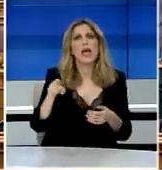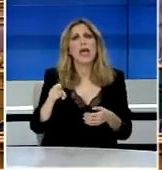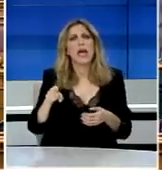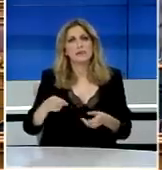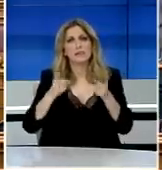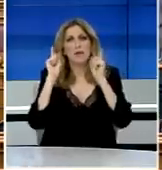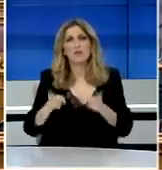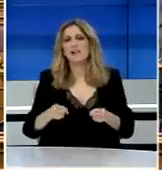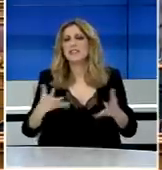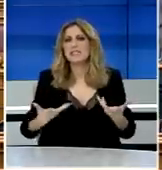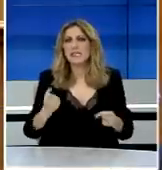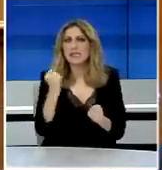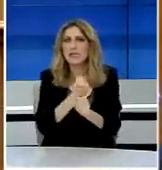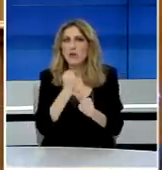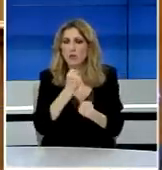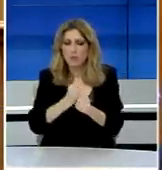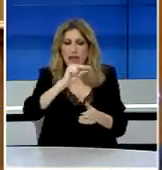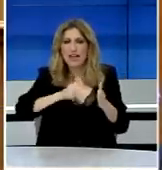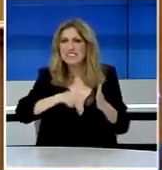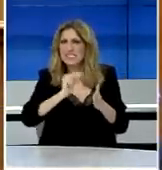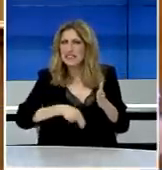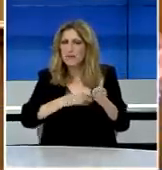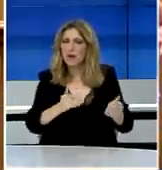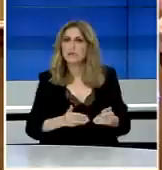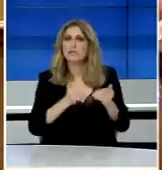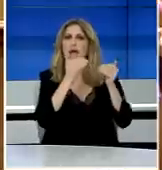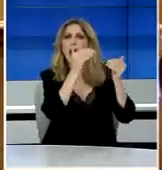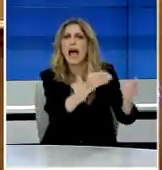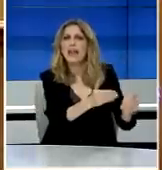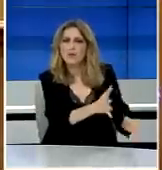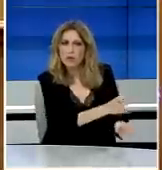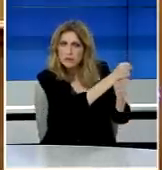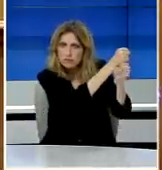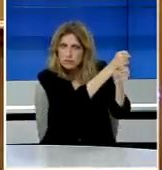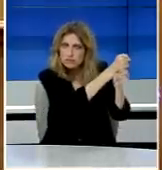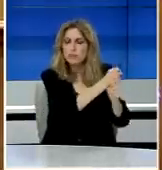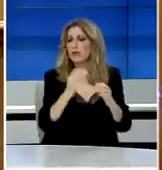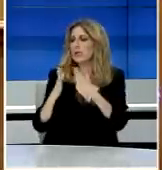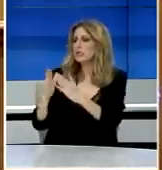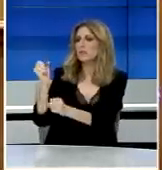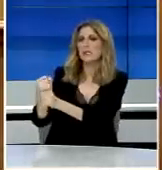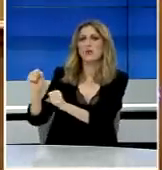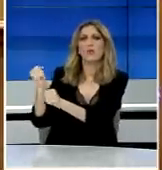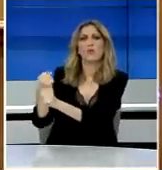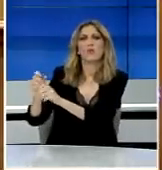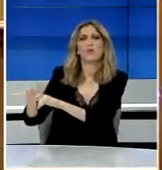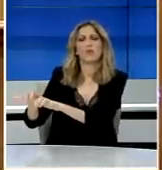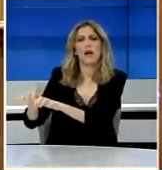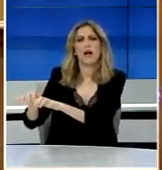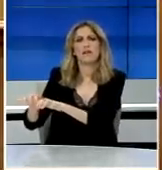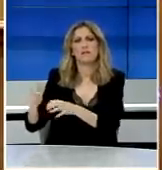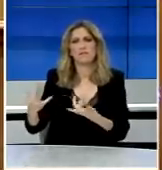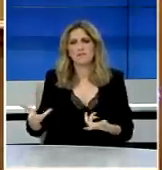την ίδια την εργασία. Πουθενά άλλου στην Ευρώπη δεν γίνεται αυτό. Βεβαίως αυτές είναι κάποιες επιλογές βαθιά νεοφιλελεύθερες.